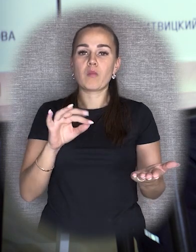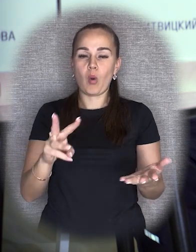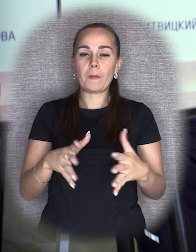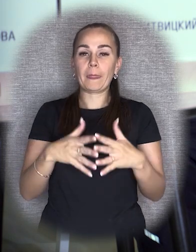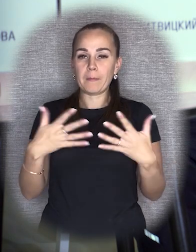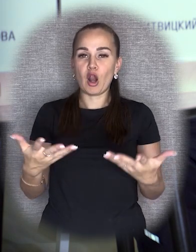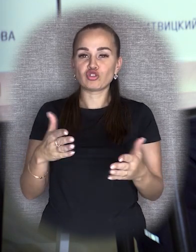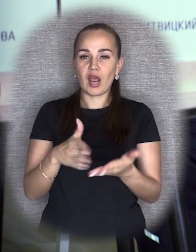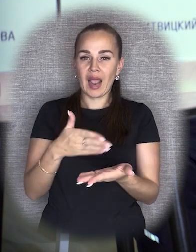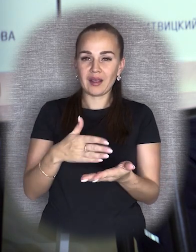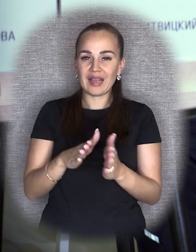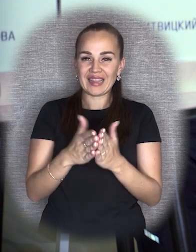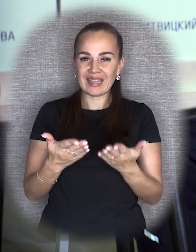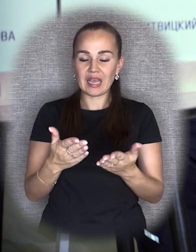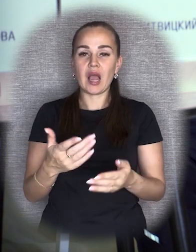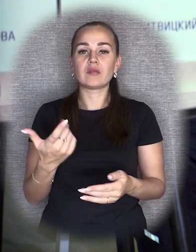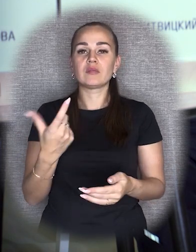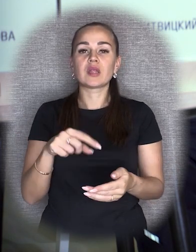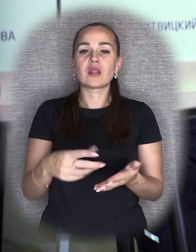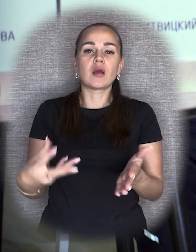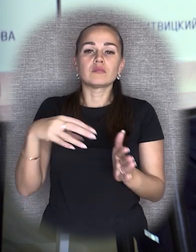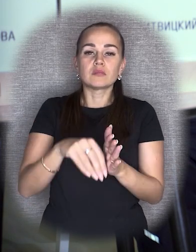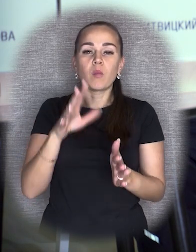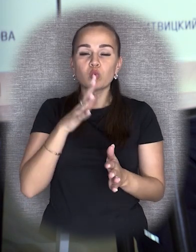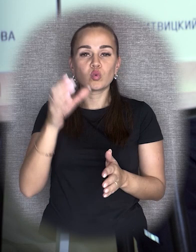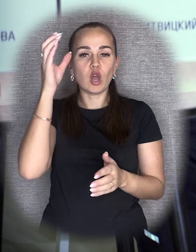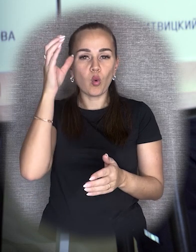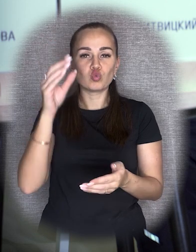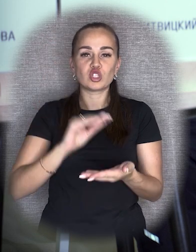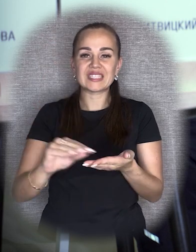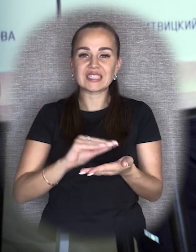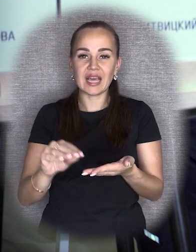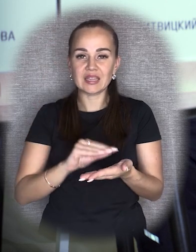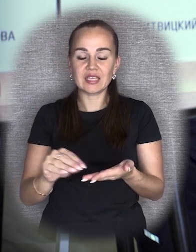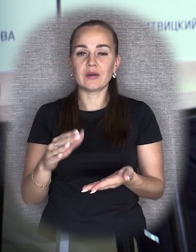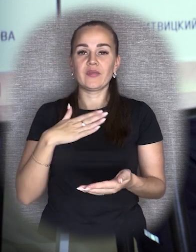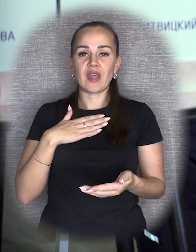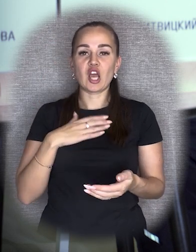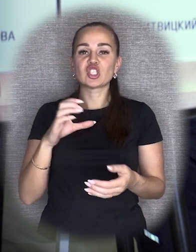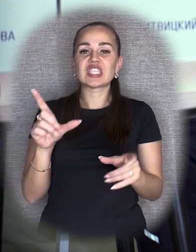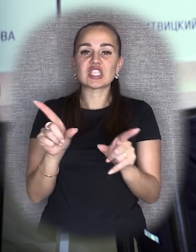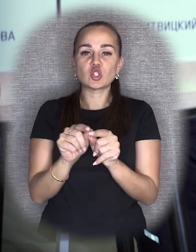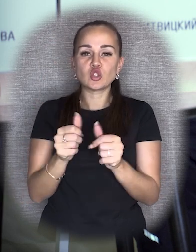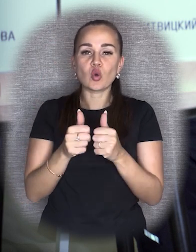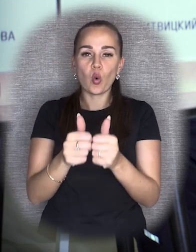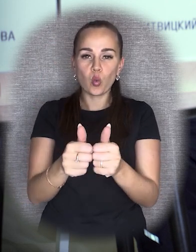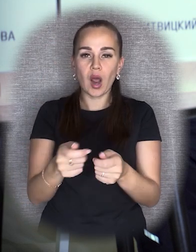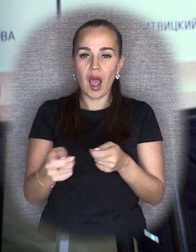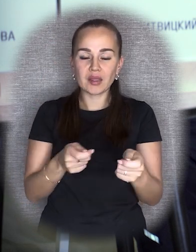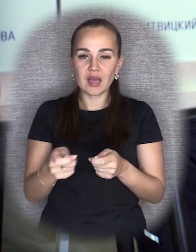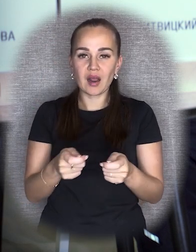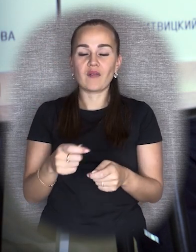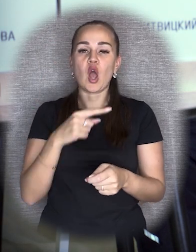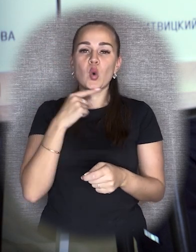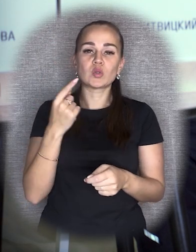книга, которая вместит в себя научные статьи наших сокураторов из